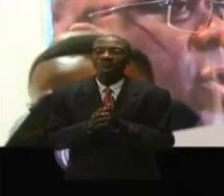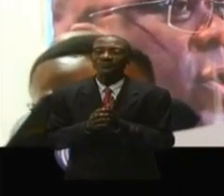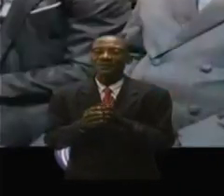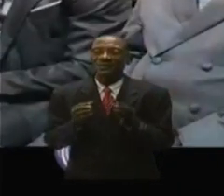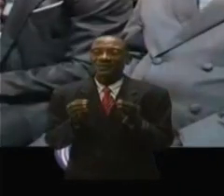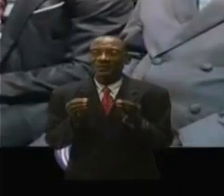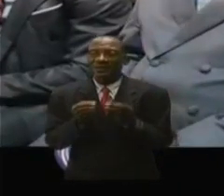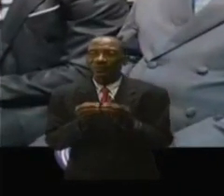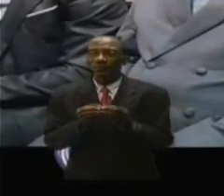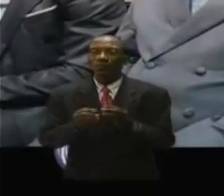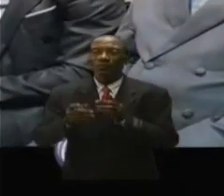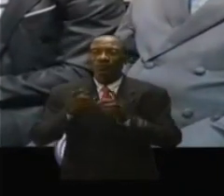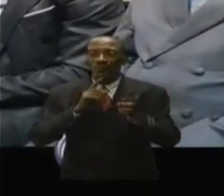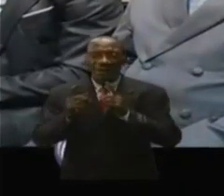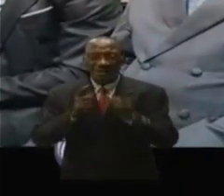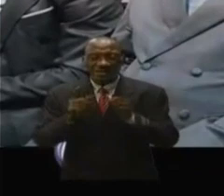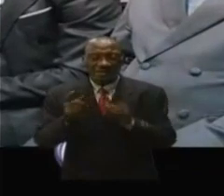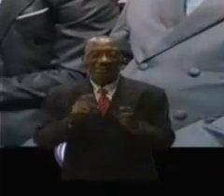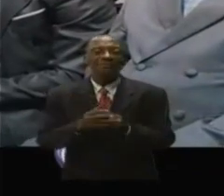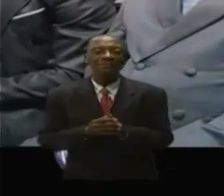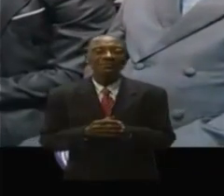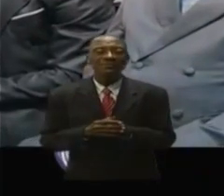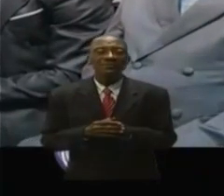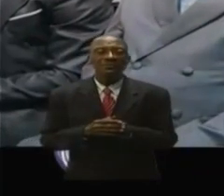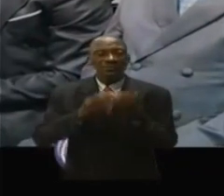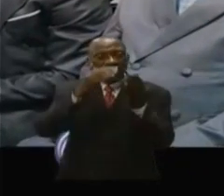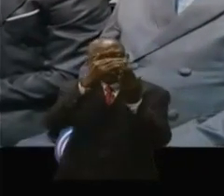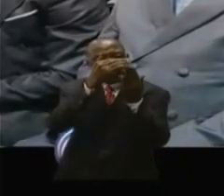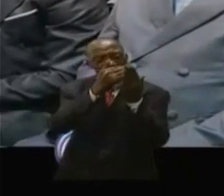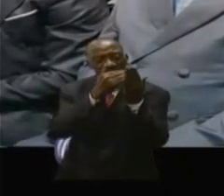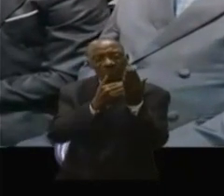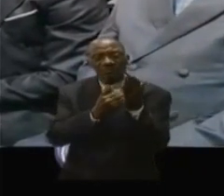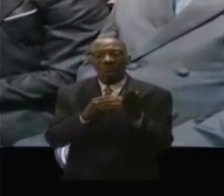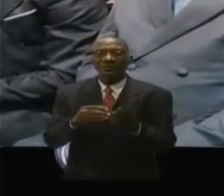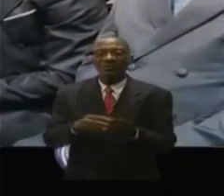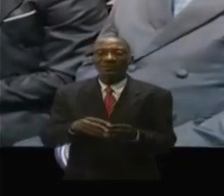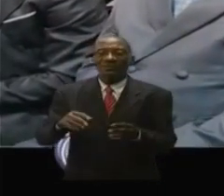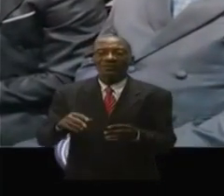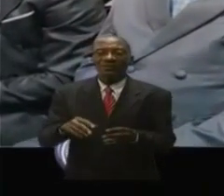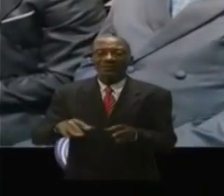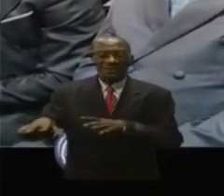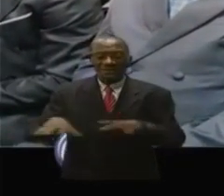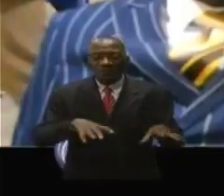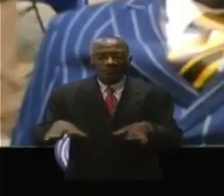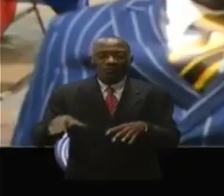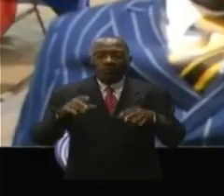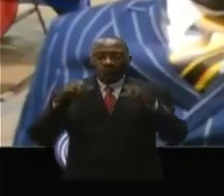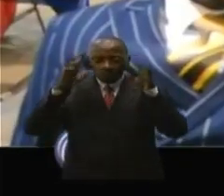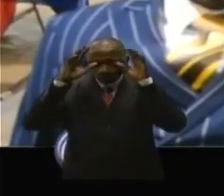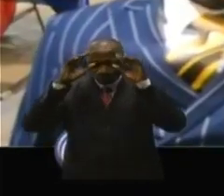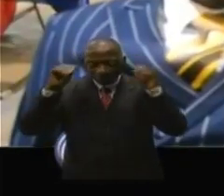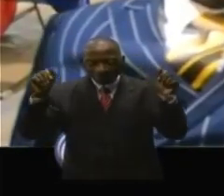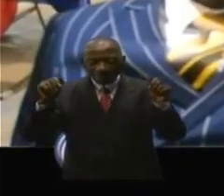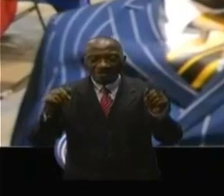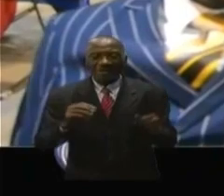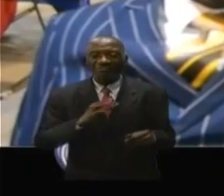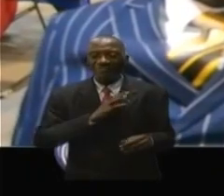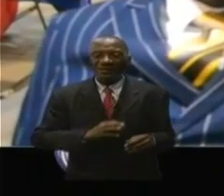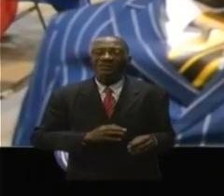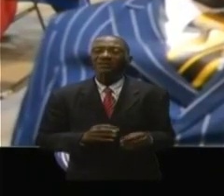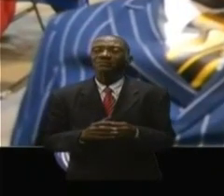le secteur économique, social, environnemental, sécuritaire, considérant